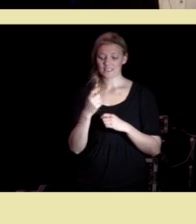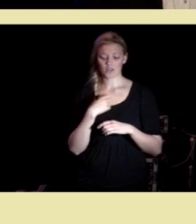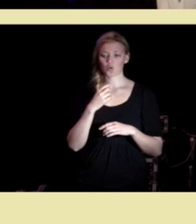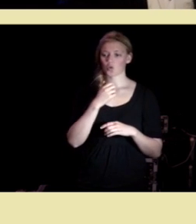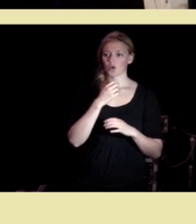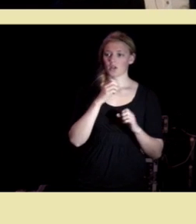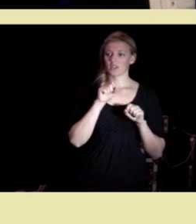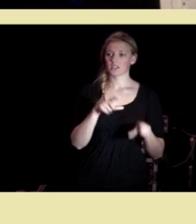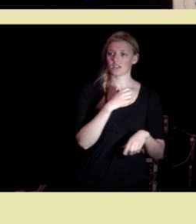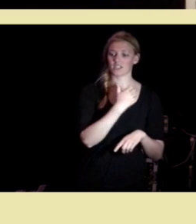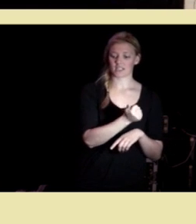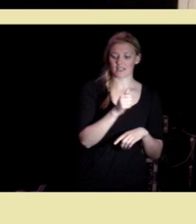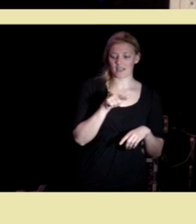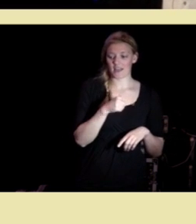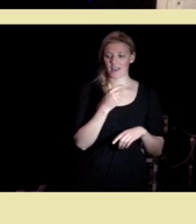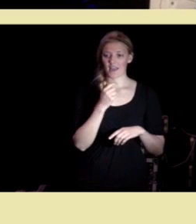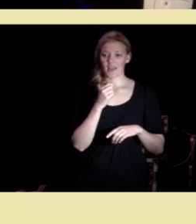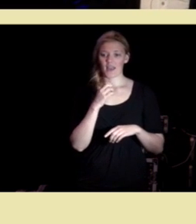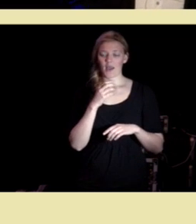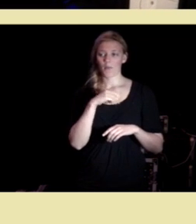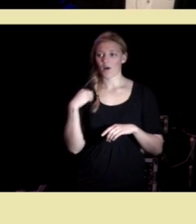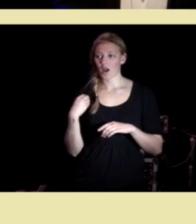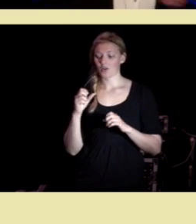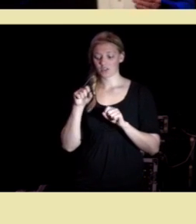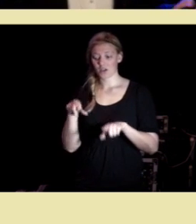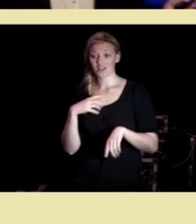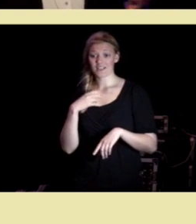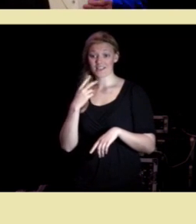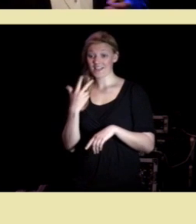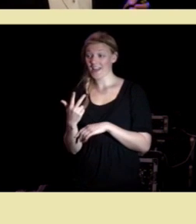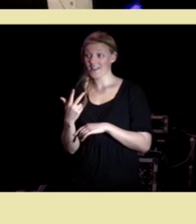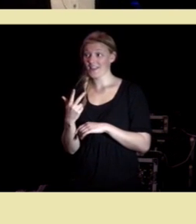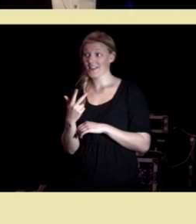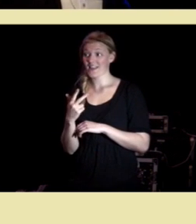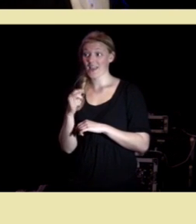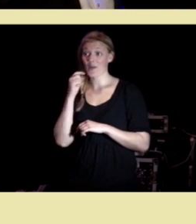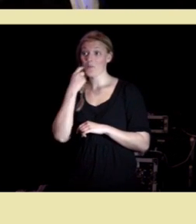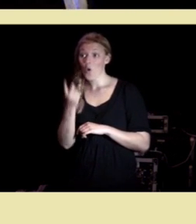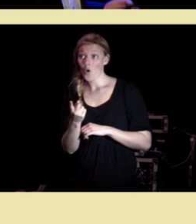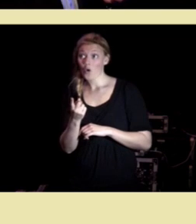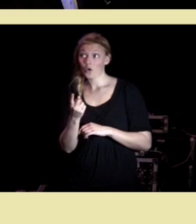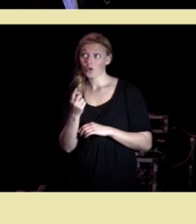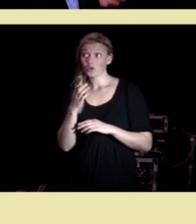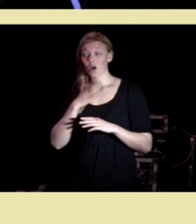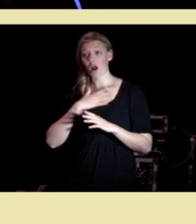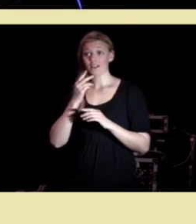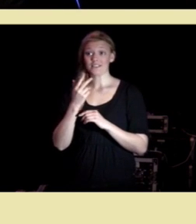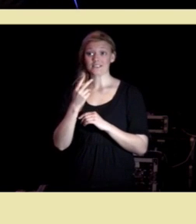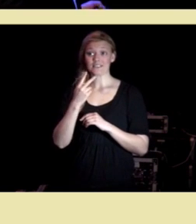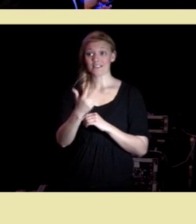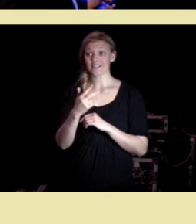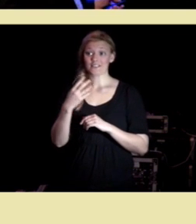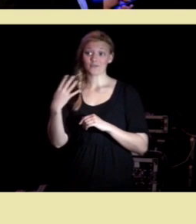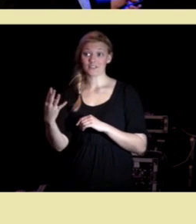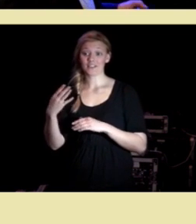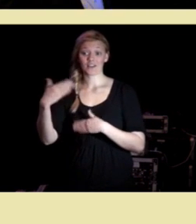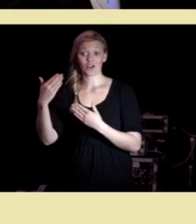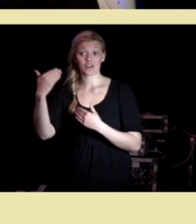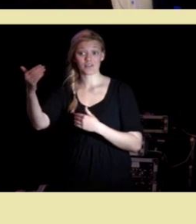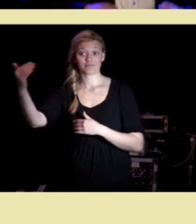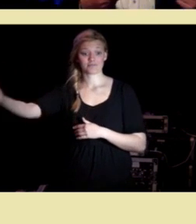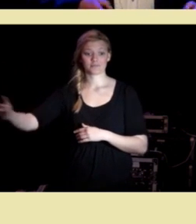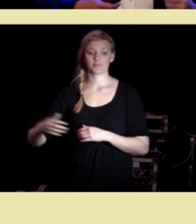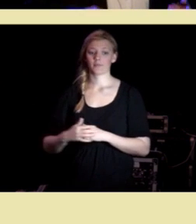gjelder fra 6.5, så kan du grue deg til 7.5 og begynne å trene i morgen. Så har du trent i 4 måneder når dette gjelder. Det har vært bra.